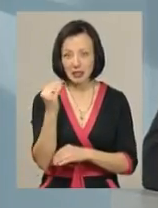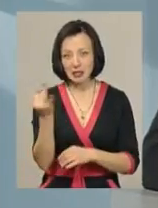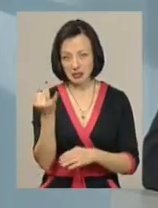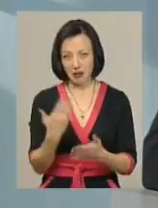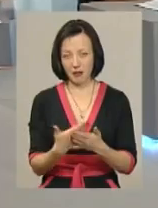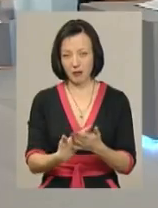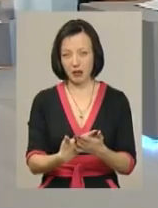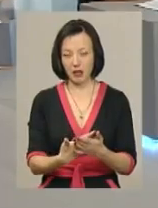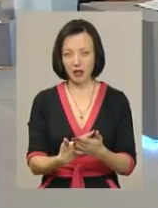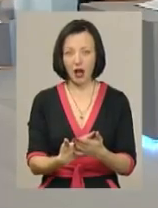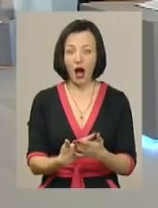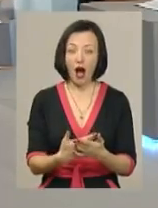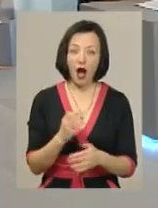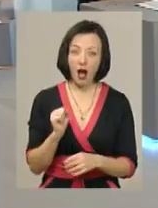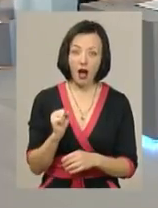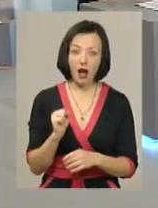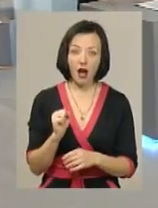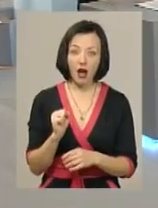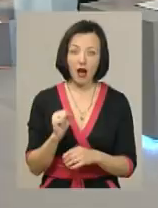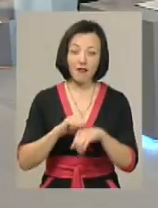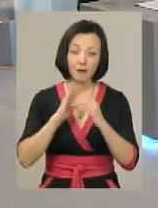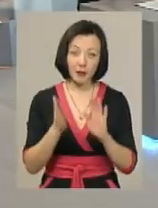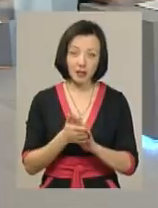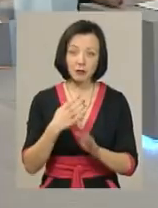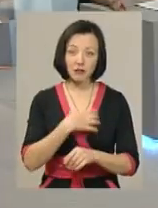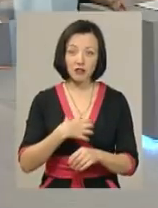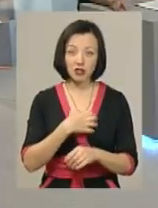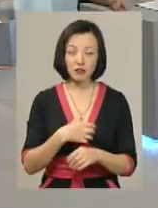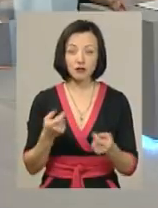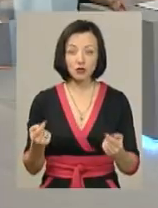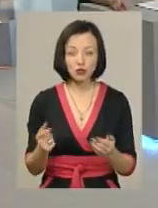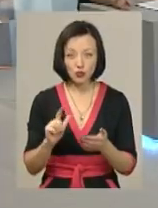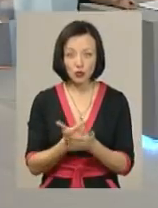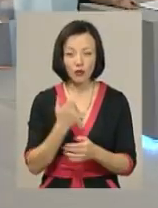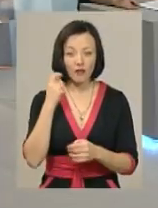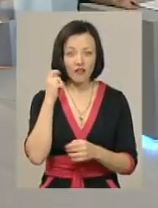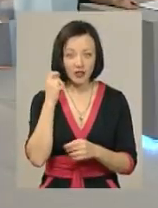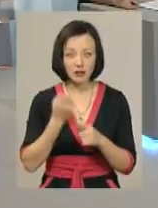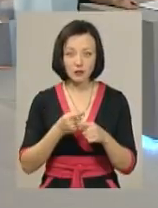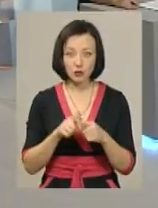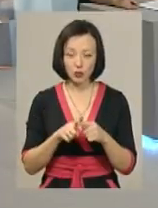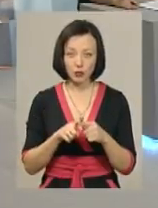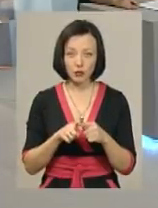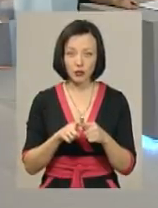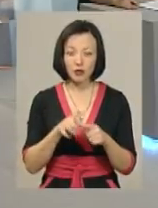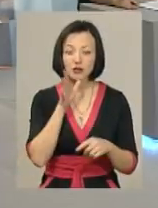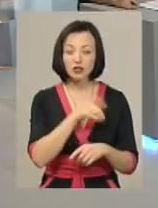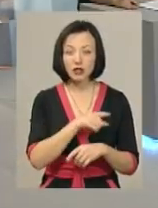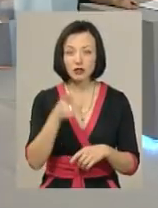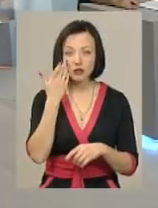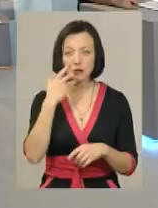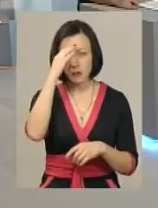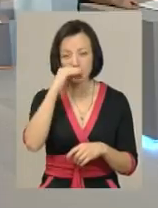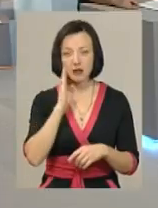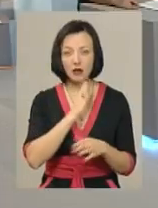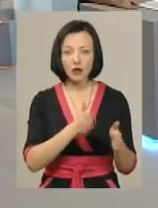цікаво от а в принципі важливо знову ж таки от в цьому віці це той час який батьки